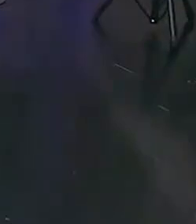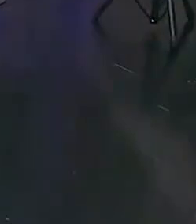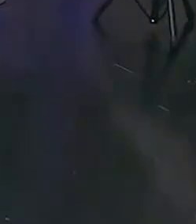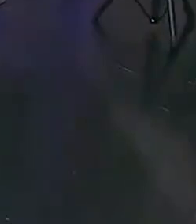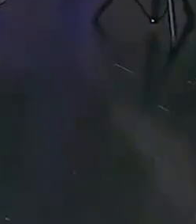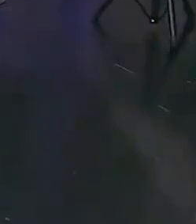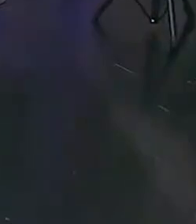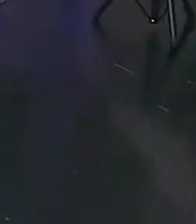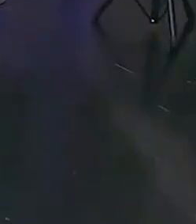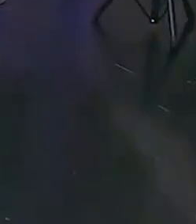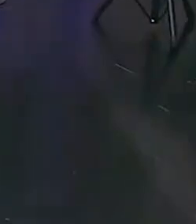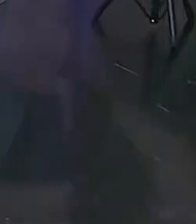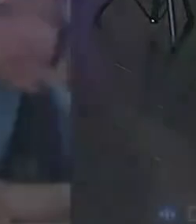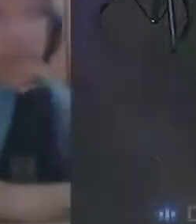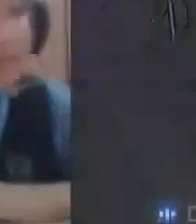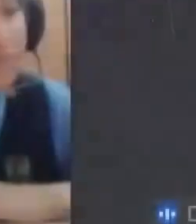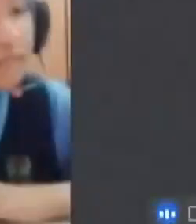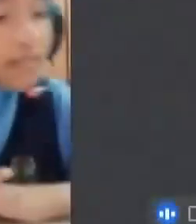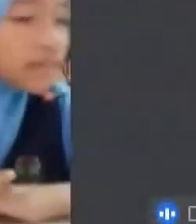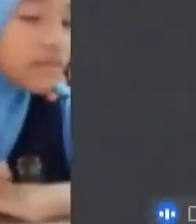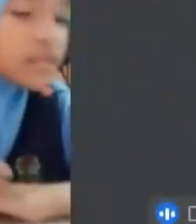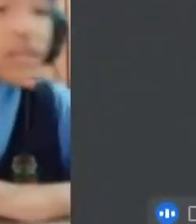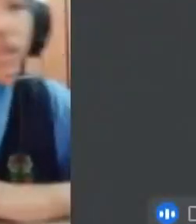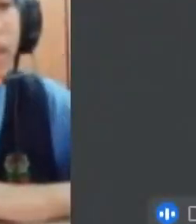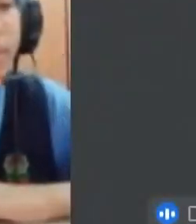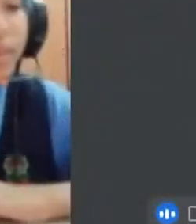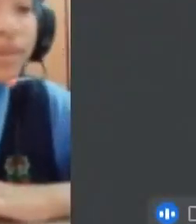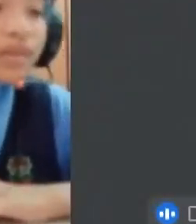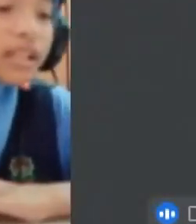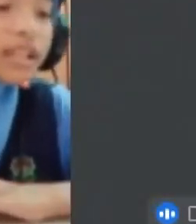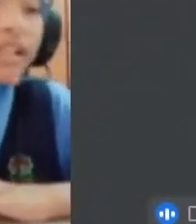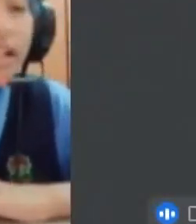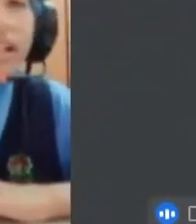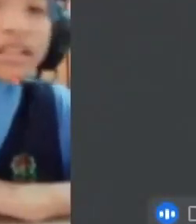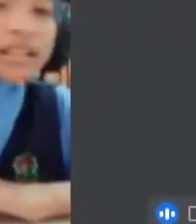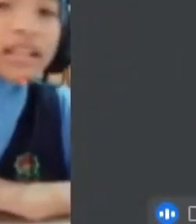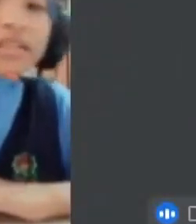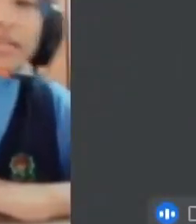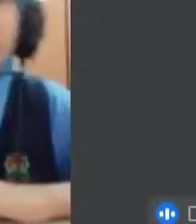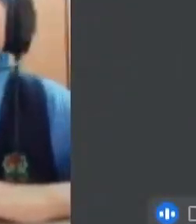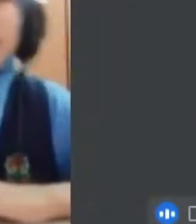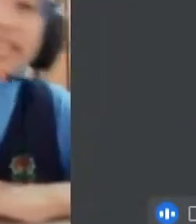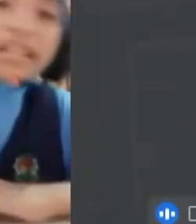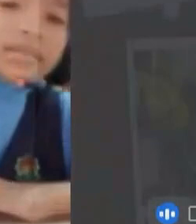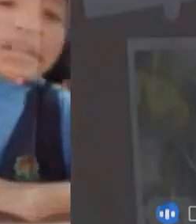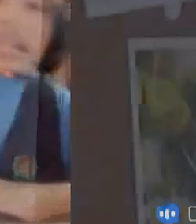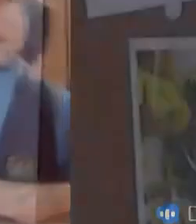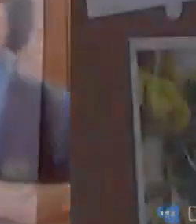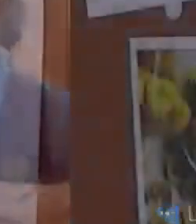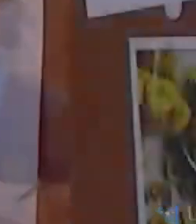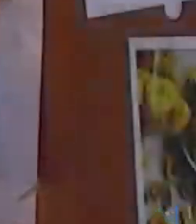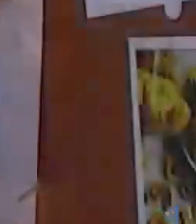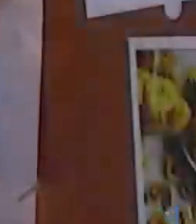tanduk rusa, buat jualan pokok hiasan. Oh, chan maling chan hoi